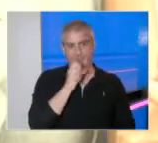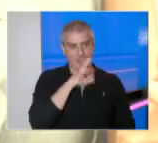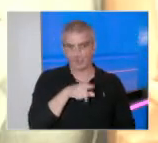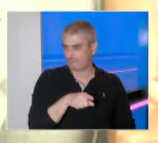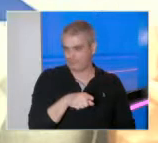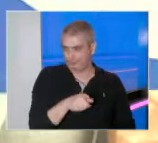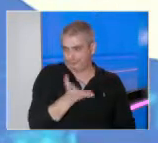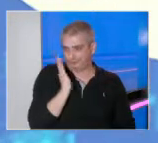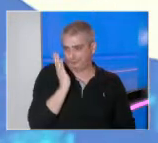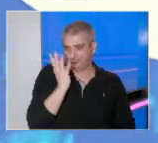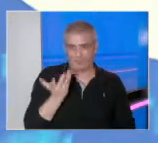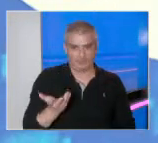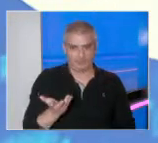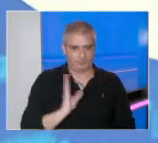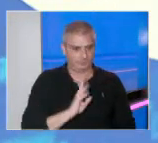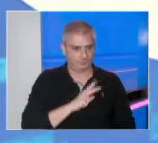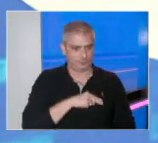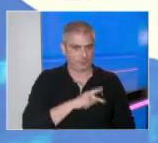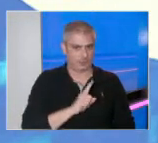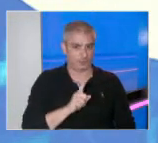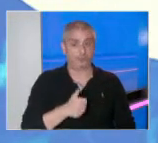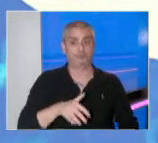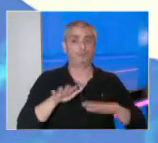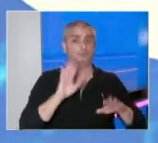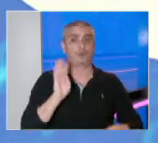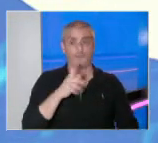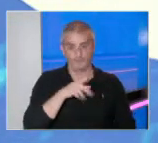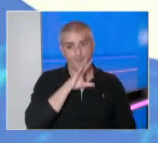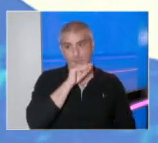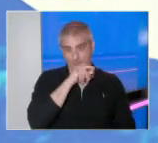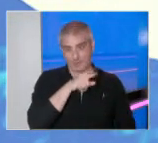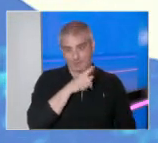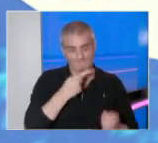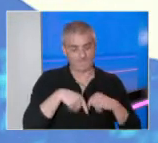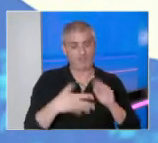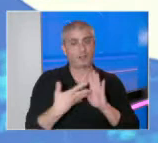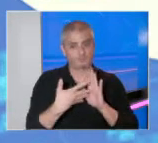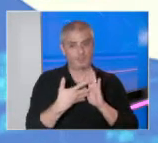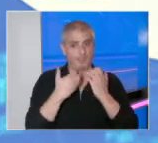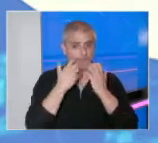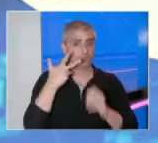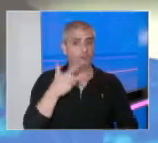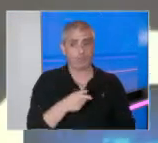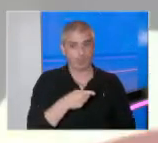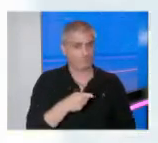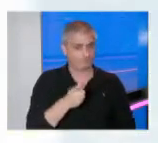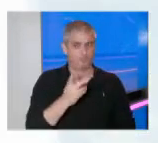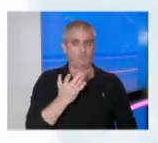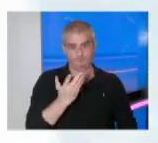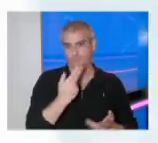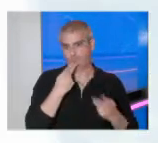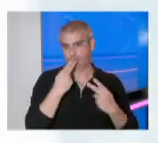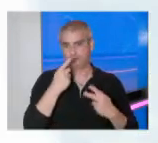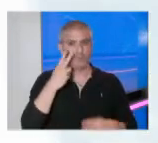הזו איזה צעד חסר תקדים. ראש הממשלה נתניהו התייחס לוועדת הבדיקה בפרשת הצוללות, ולא חסך. הוא